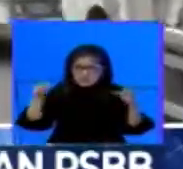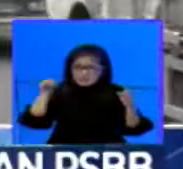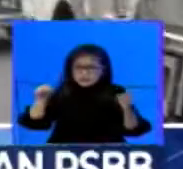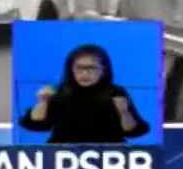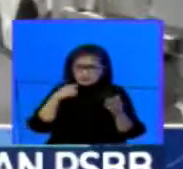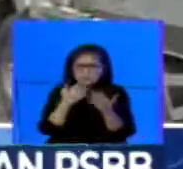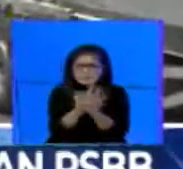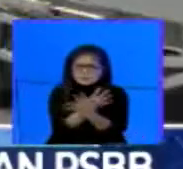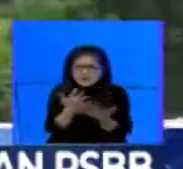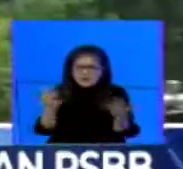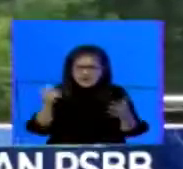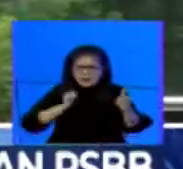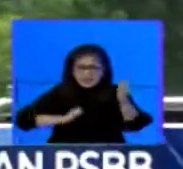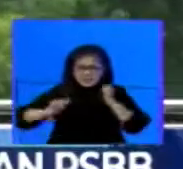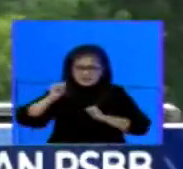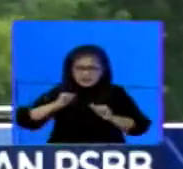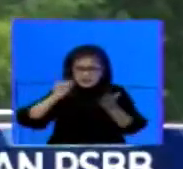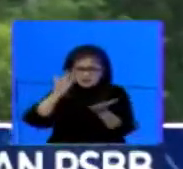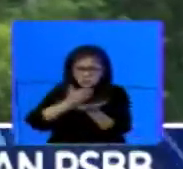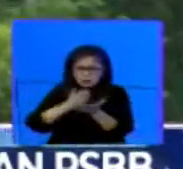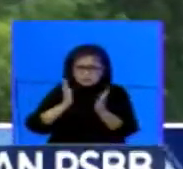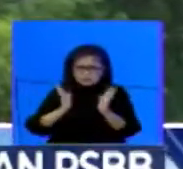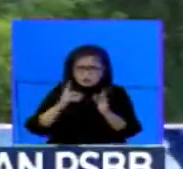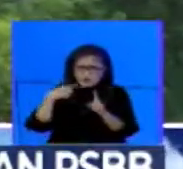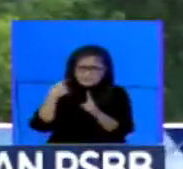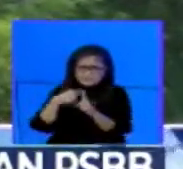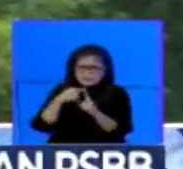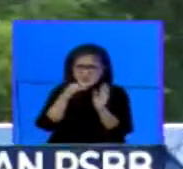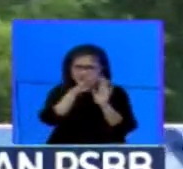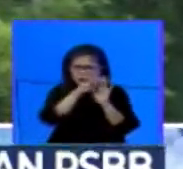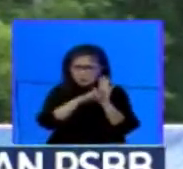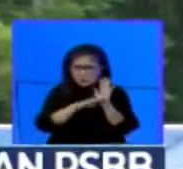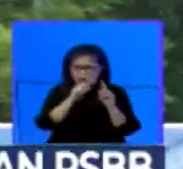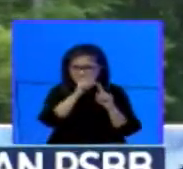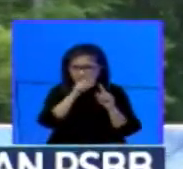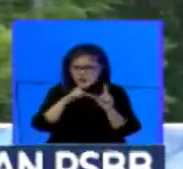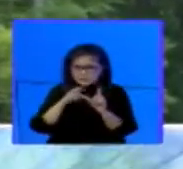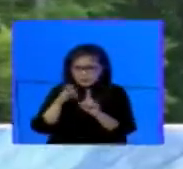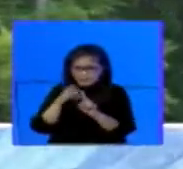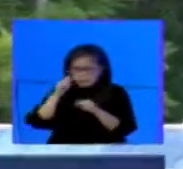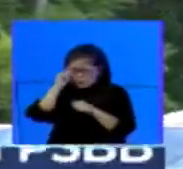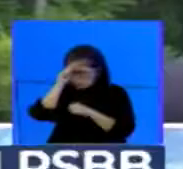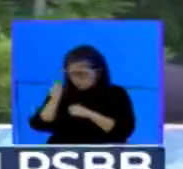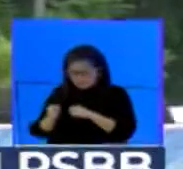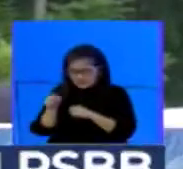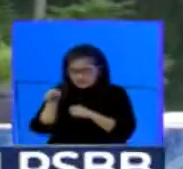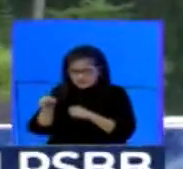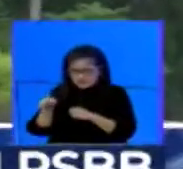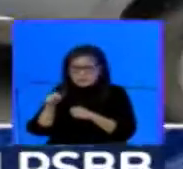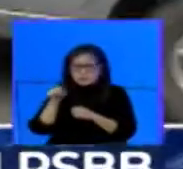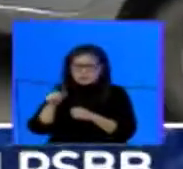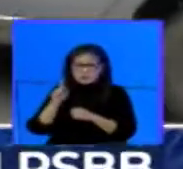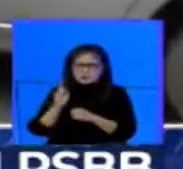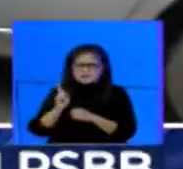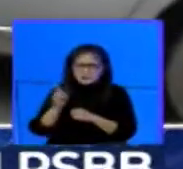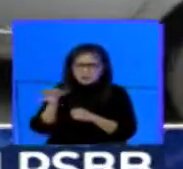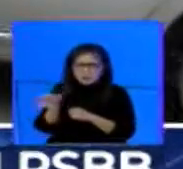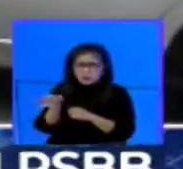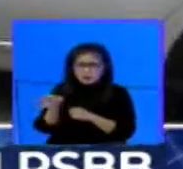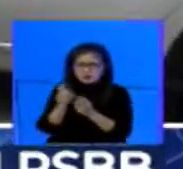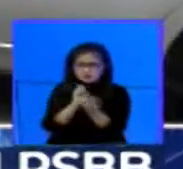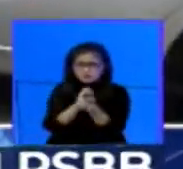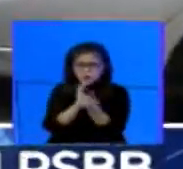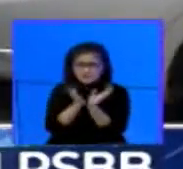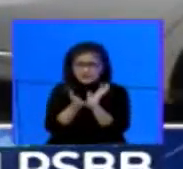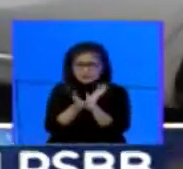mereka serta mematuhi Bagaimana aturan TSB bisa berjalan karena memang sebagaimana diketahui Kota Surabaya Taubat Joe serta